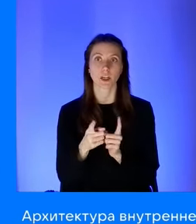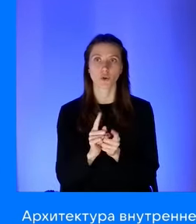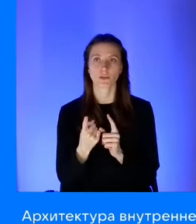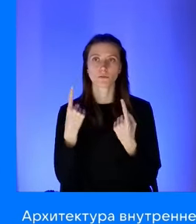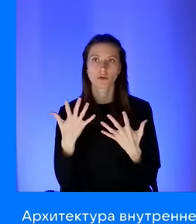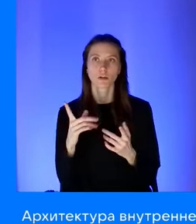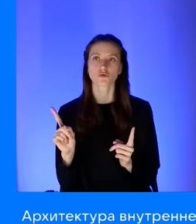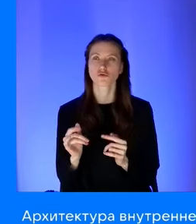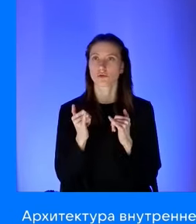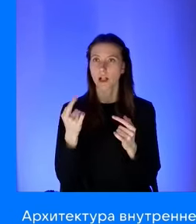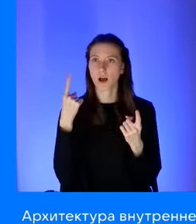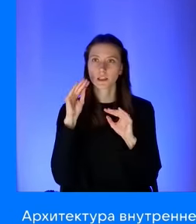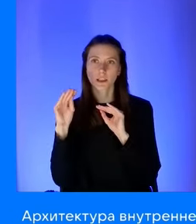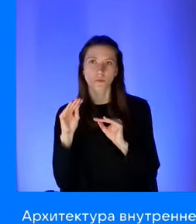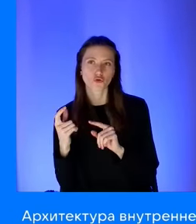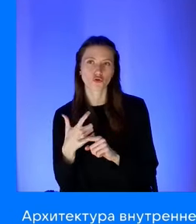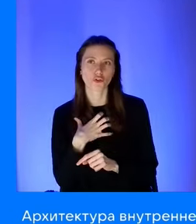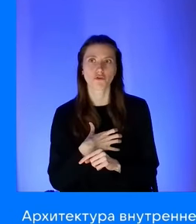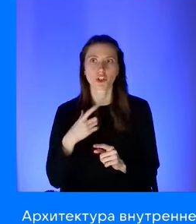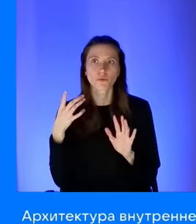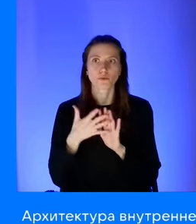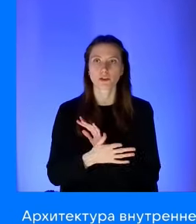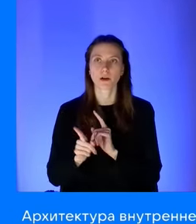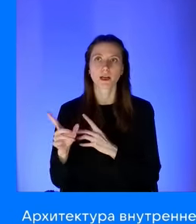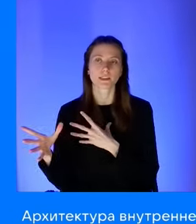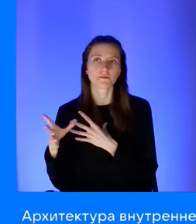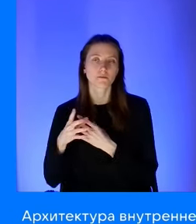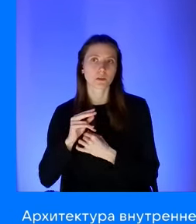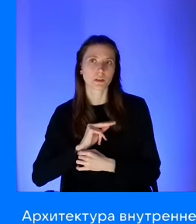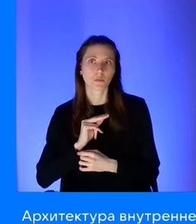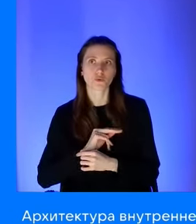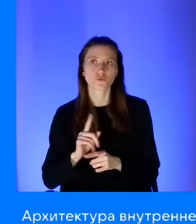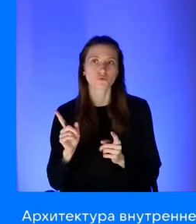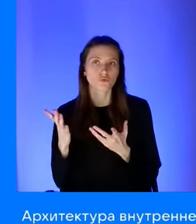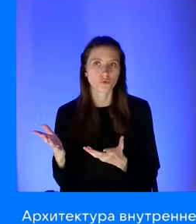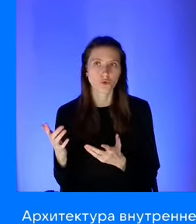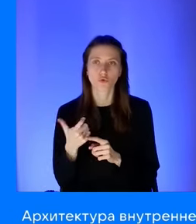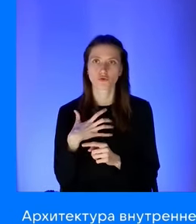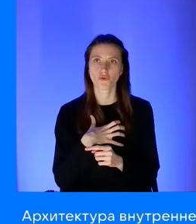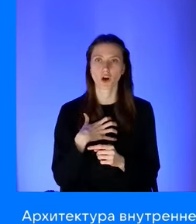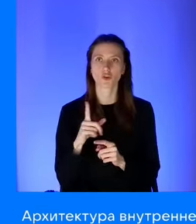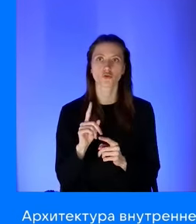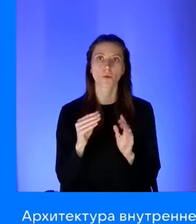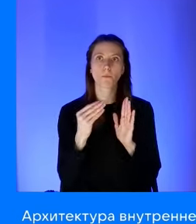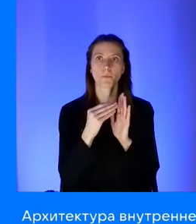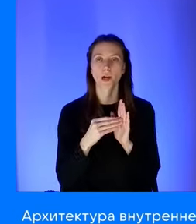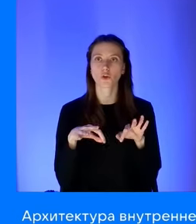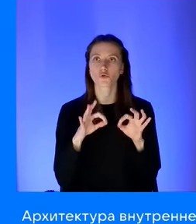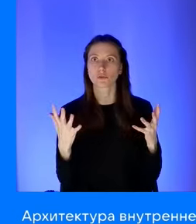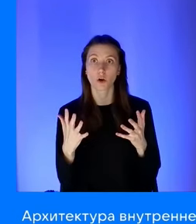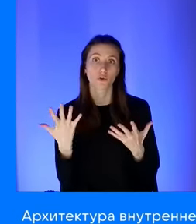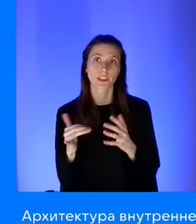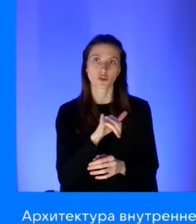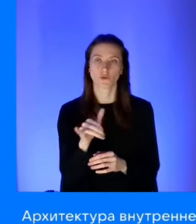важно понимать с чем они работают То есть это фактически является как продукт А когда у тебя пользователь там около 10.000 ты и делаешь